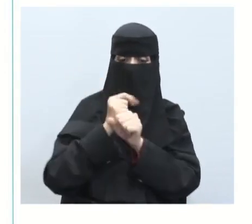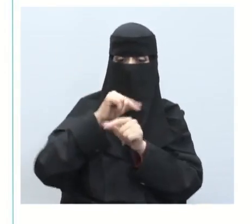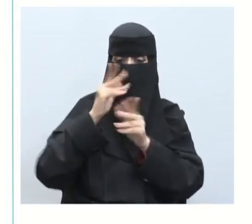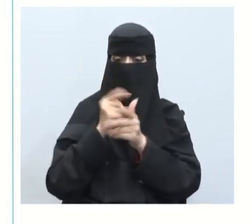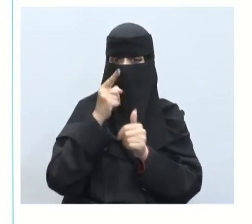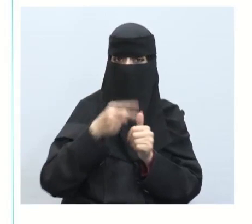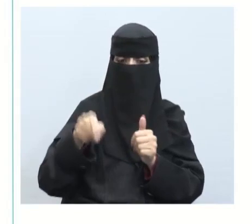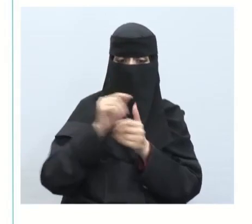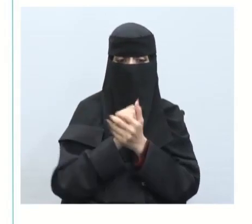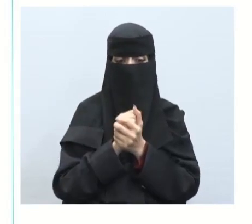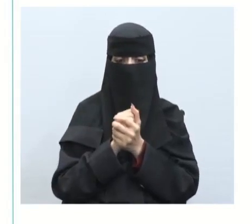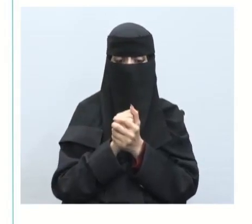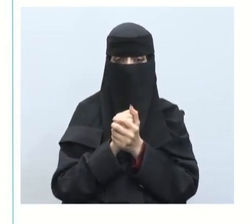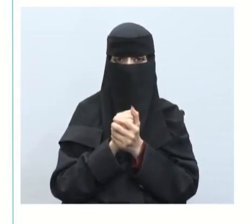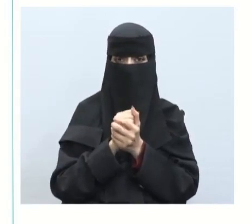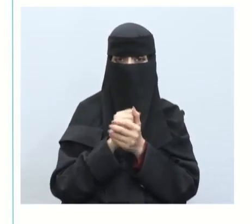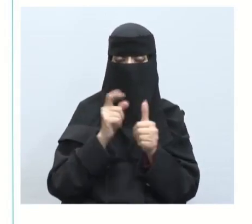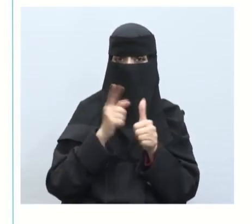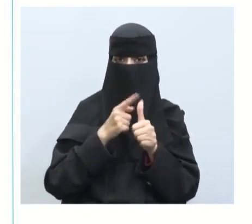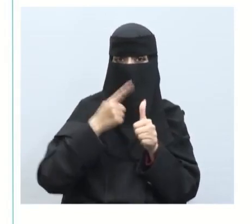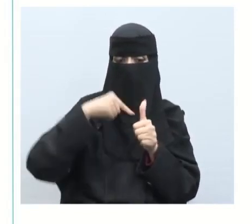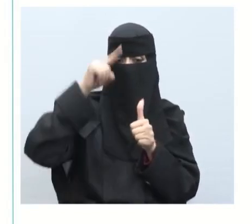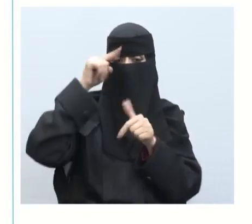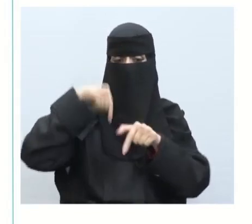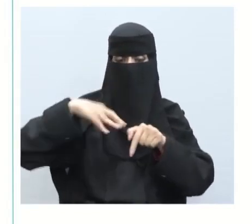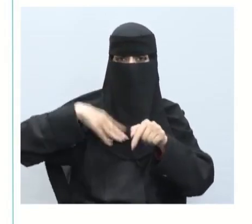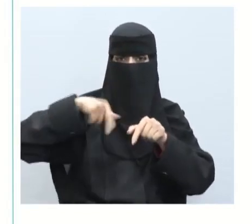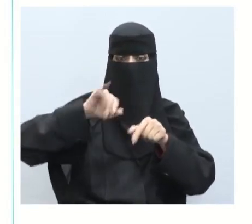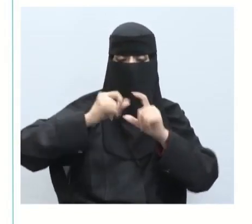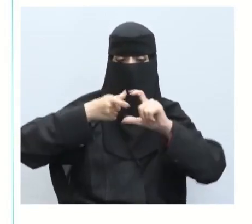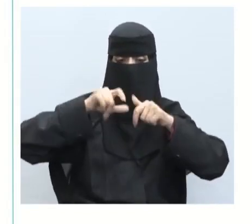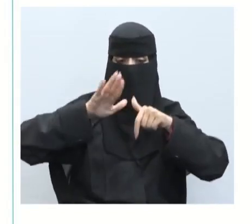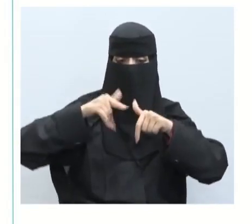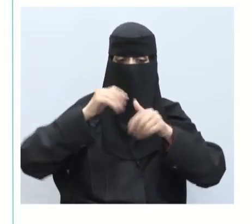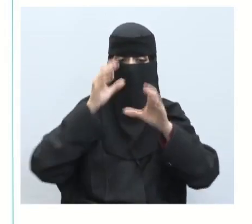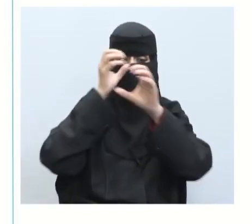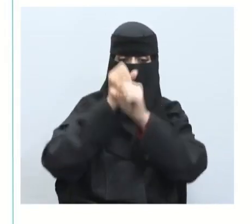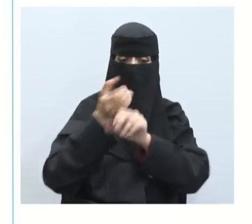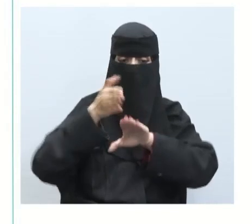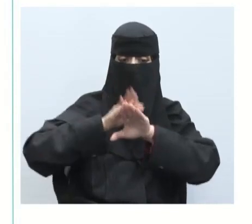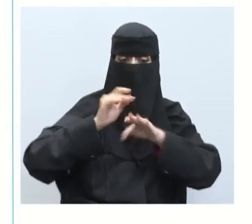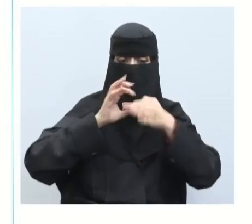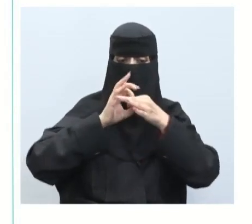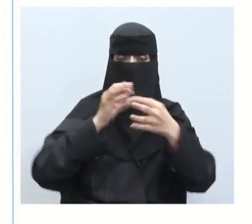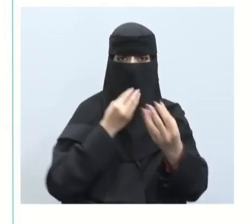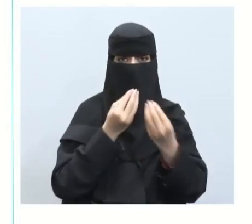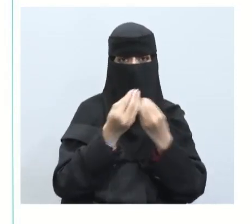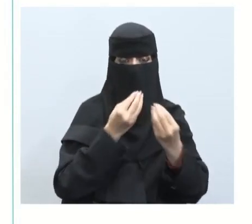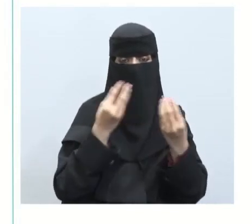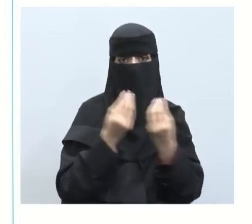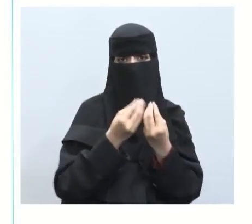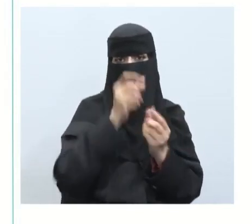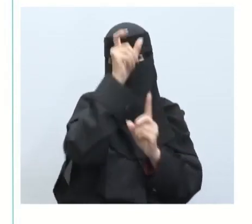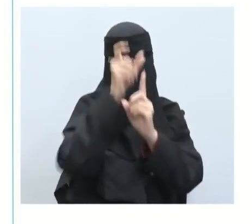بناء العلاقات اولا يمثل المديرون منظماتهم اذا المدير دائما ما يمثل المنظمه ويحافظون